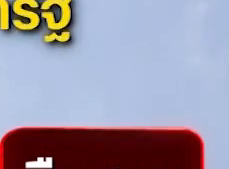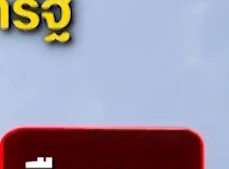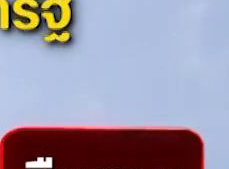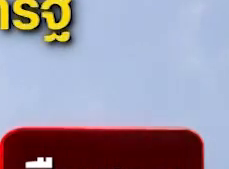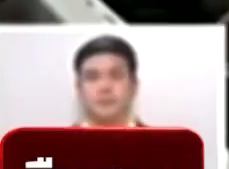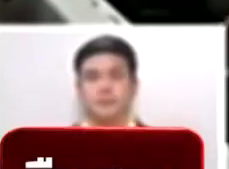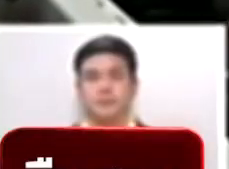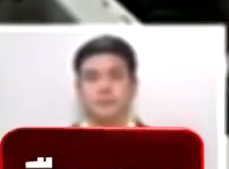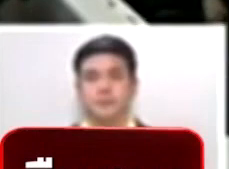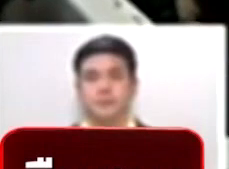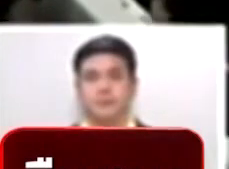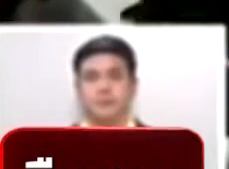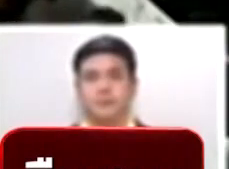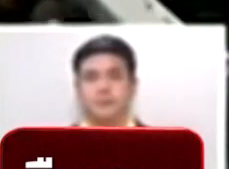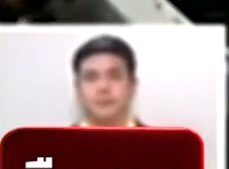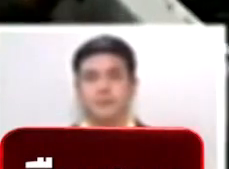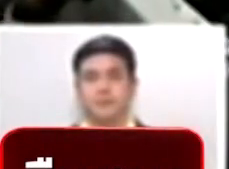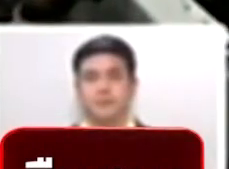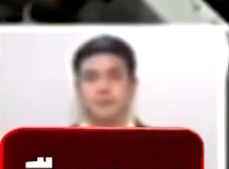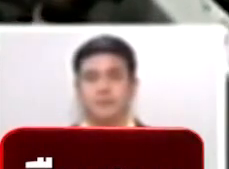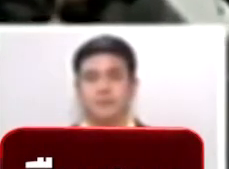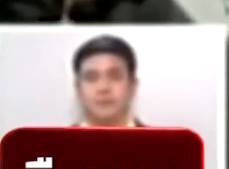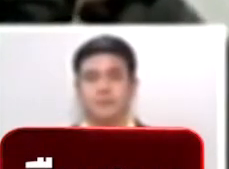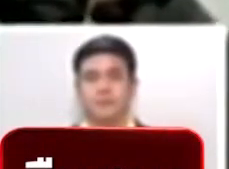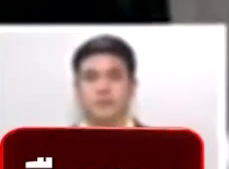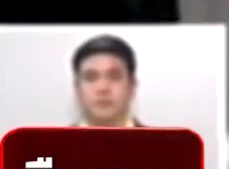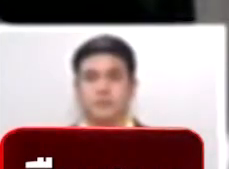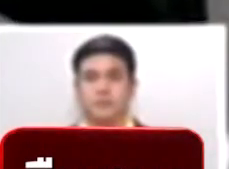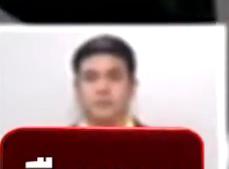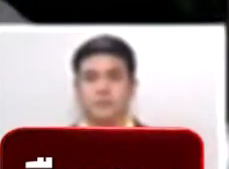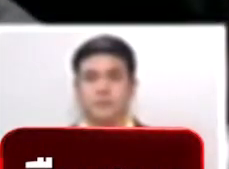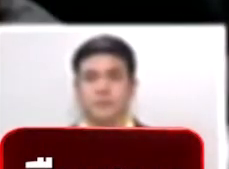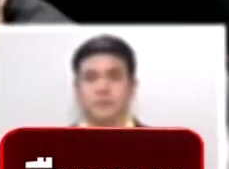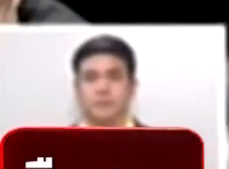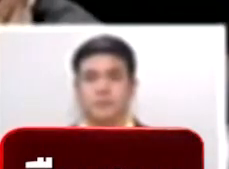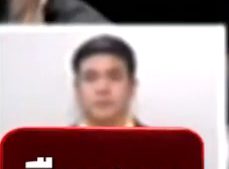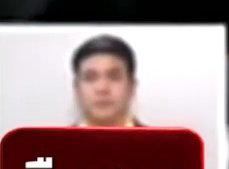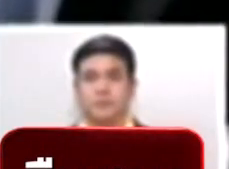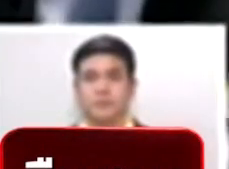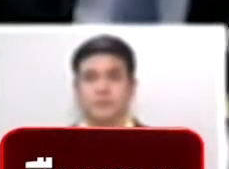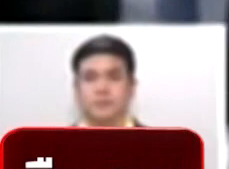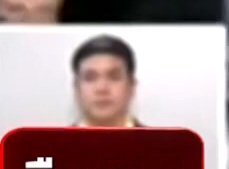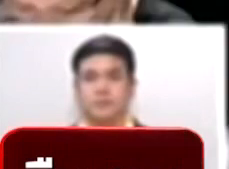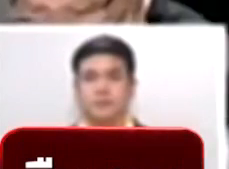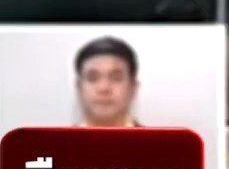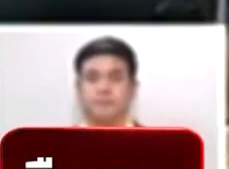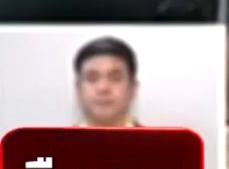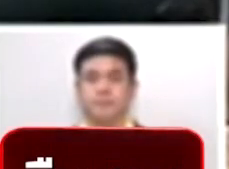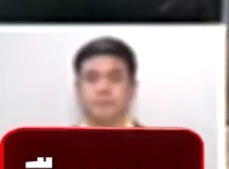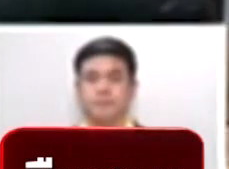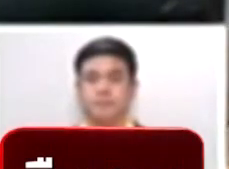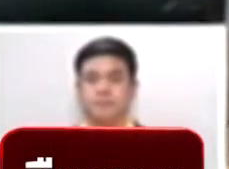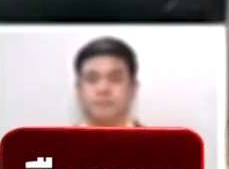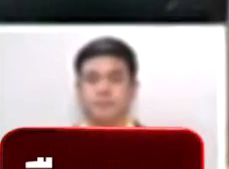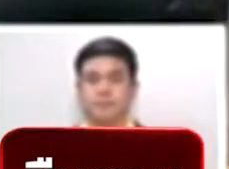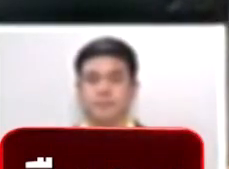าโรจน์ใช้ผู้อื่นหรือยินยอมให้ผู้อื่นใช้บัตรอิเล็กทรอนิกส์แสดงตนและลงมติในการพิ